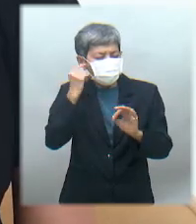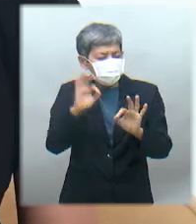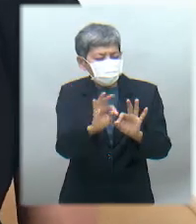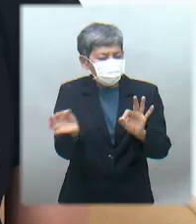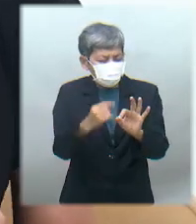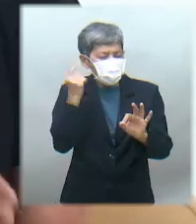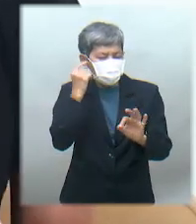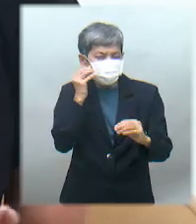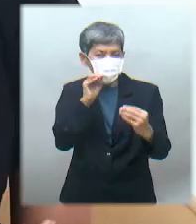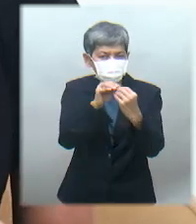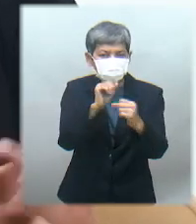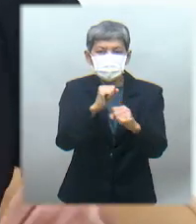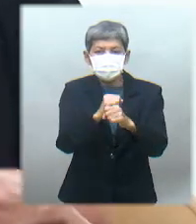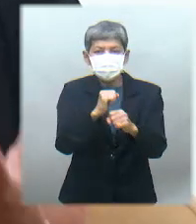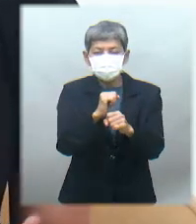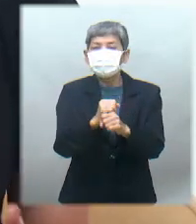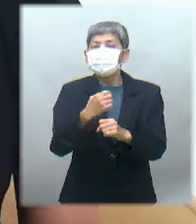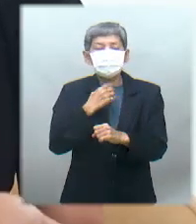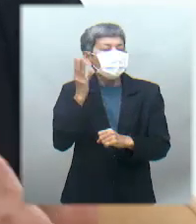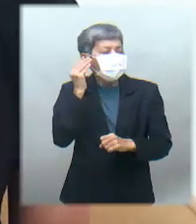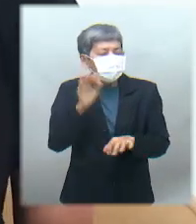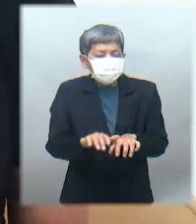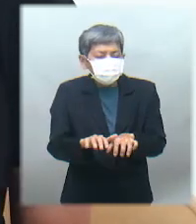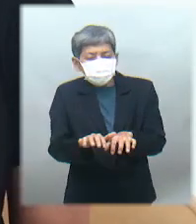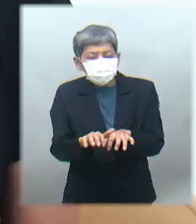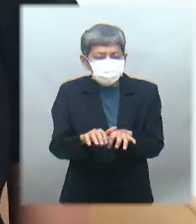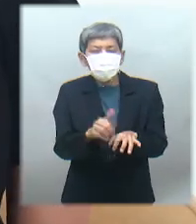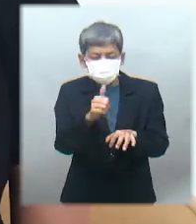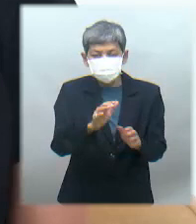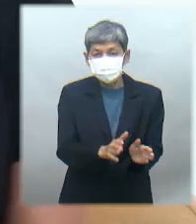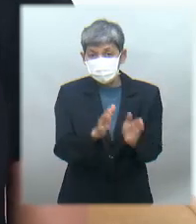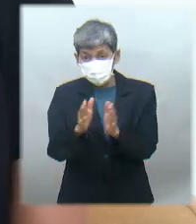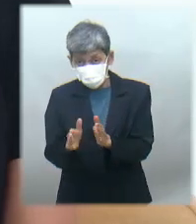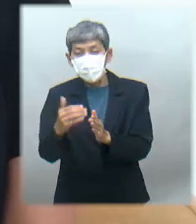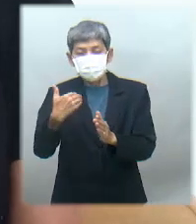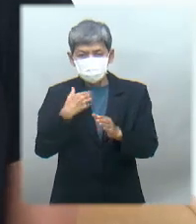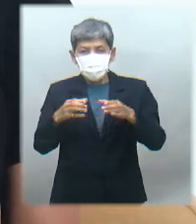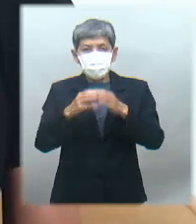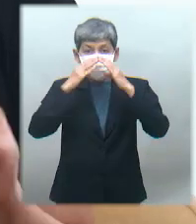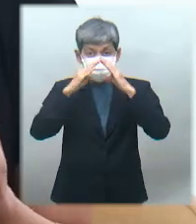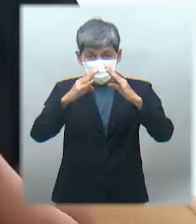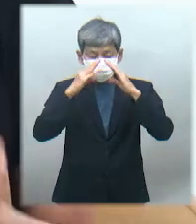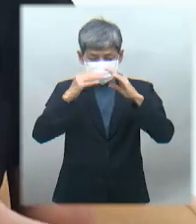ziมีกลุม undergraduate